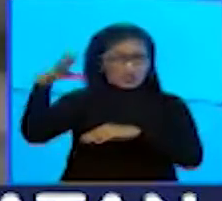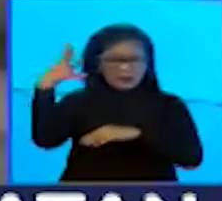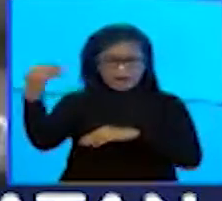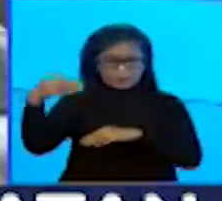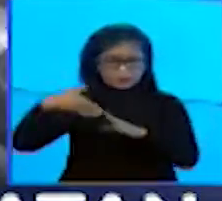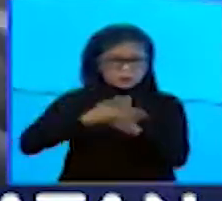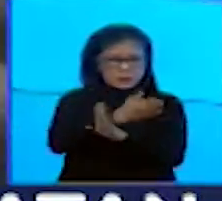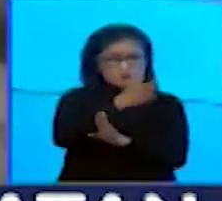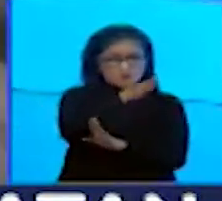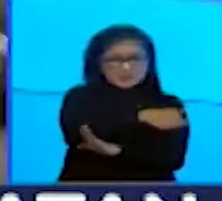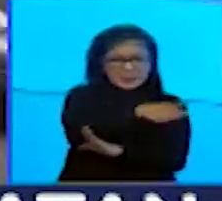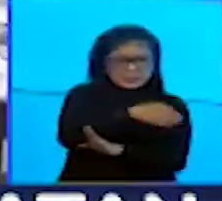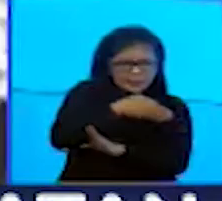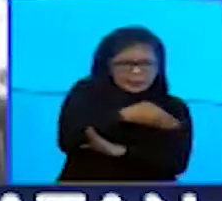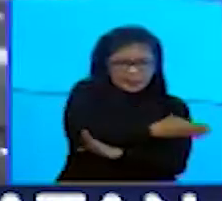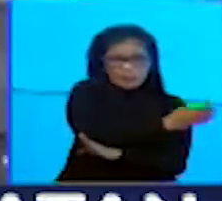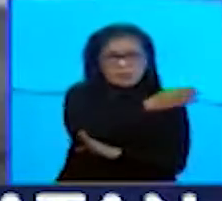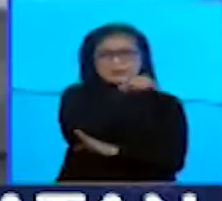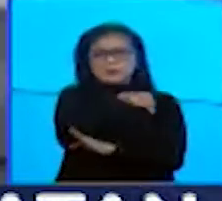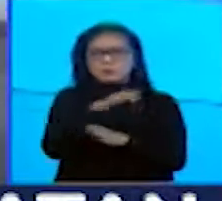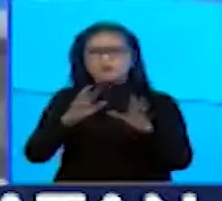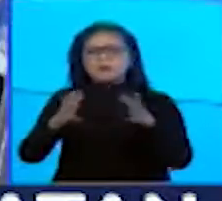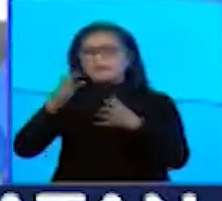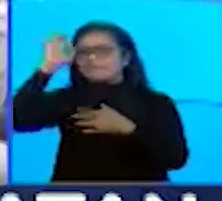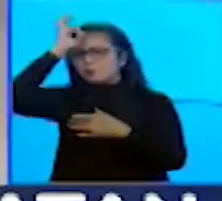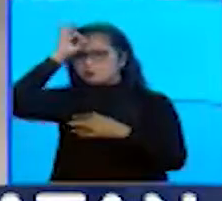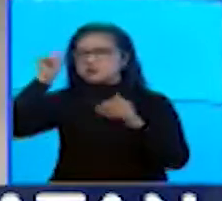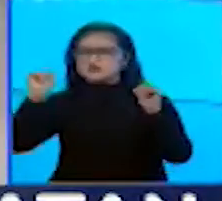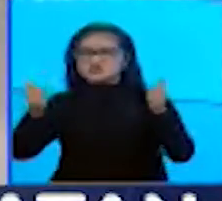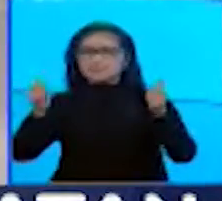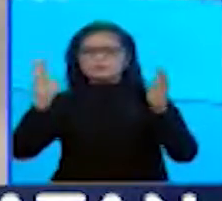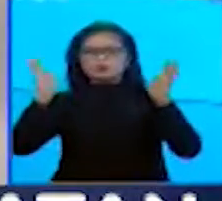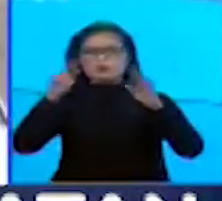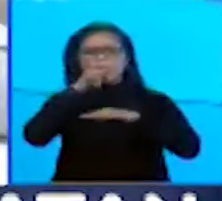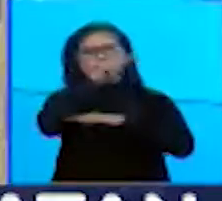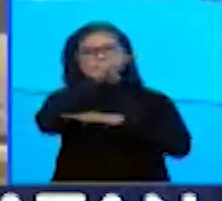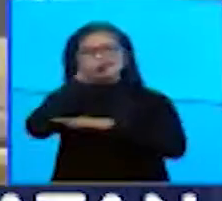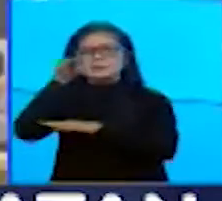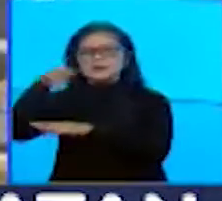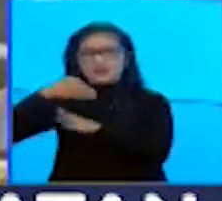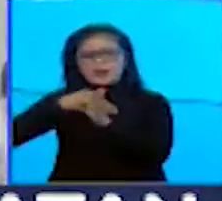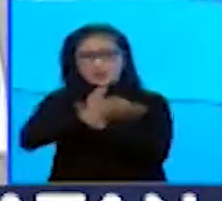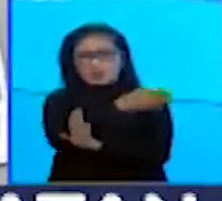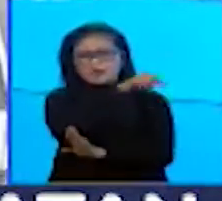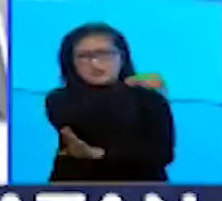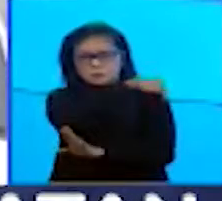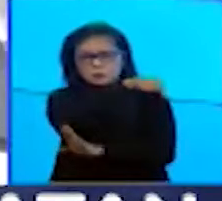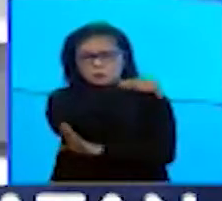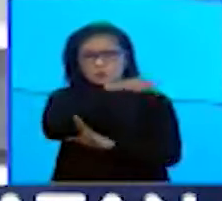Irjen Istiono memastikan kesiapan aparat untuk melakukan penyekatan saat larangan mudik pada tanggal 6 hingga 17 Mei